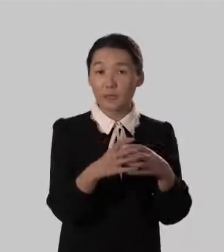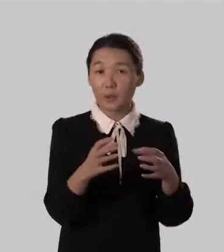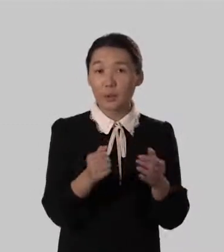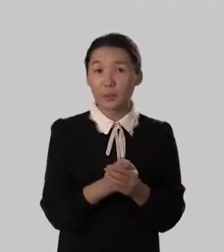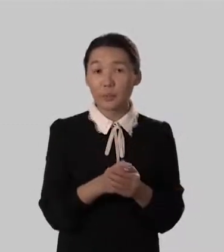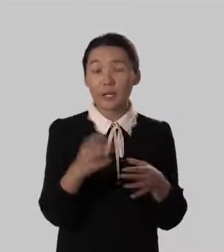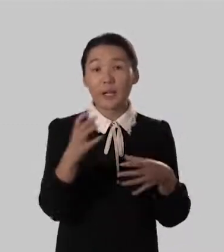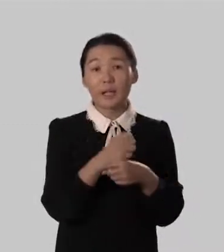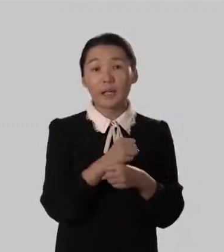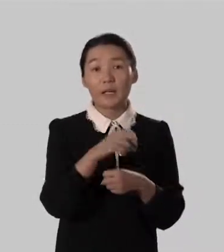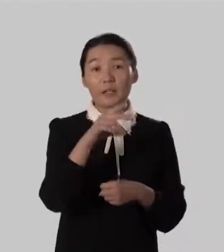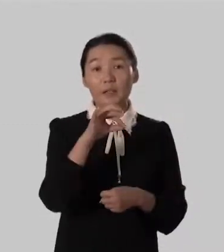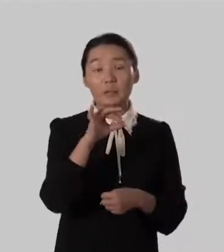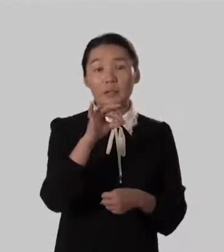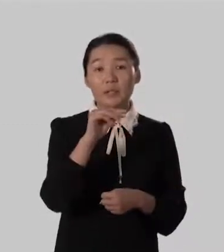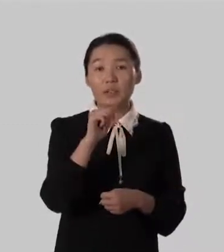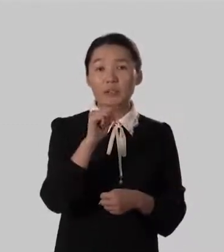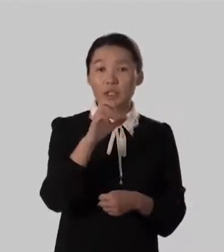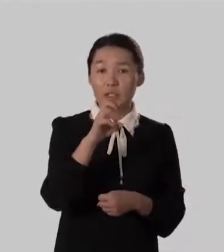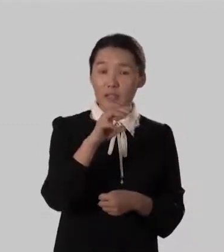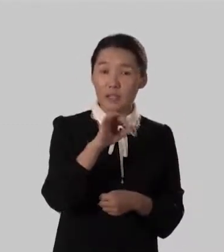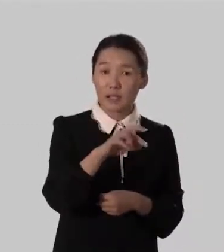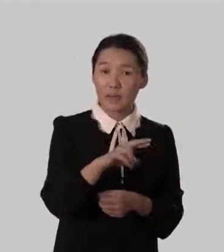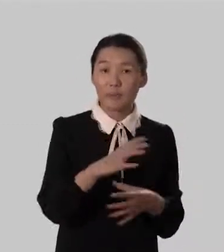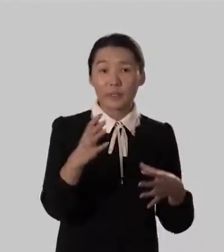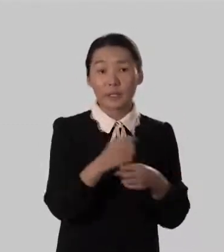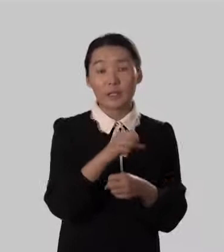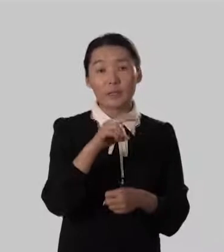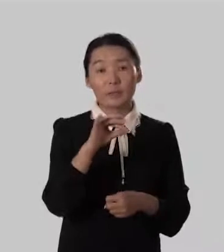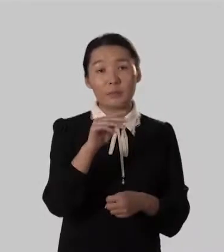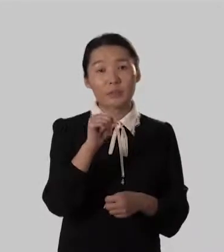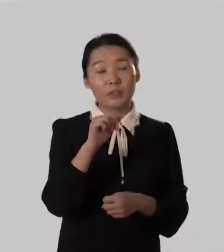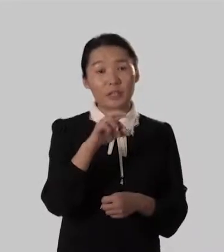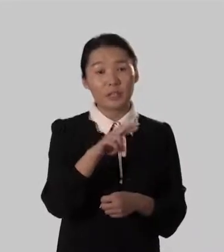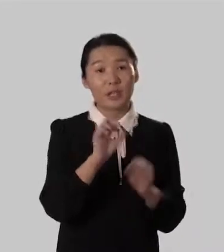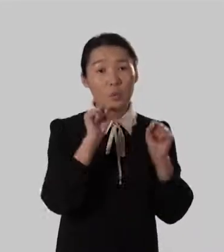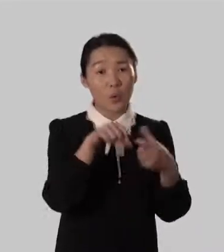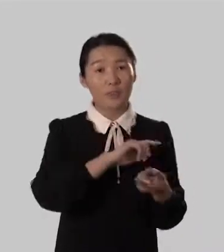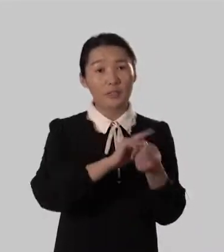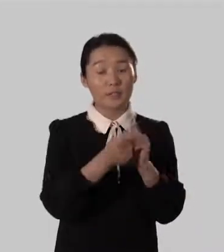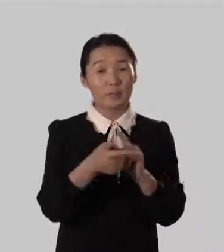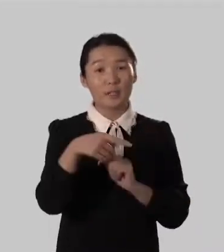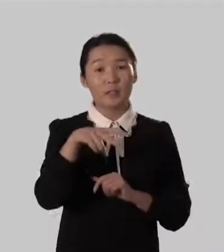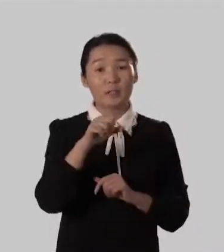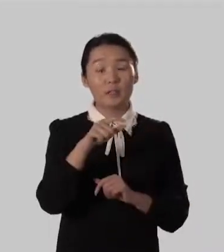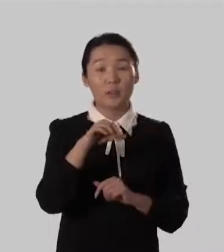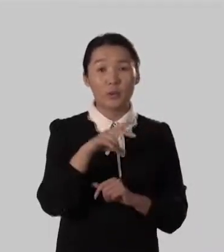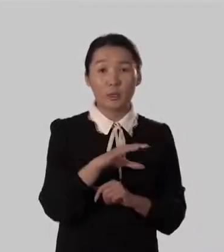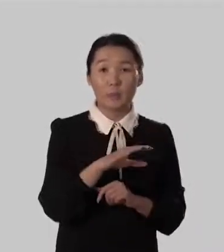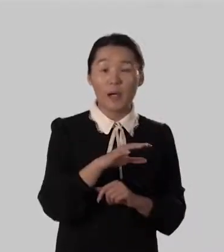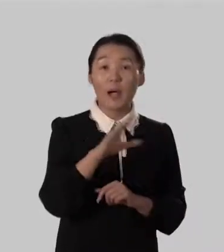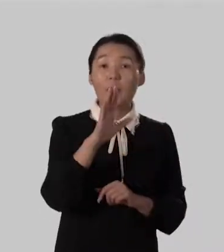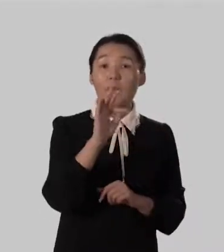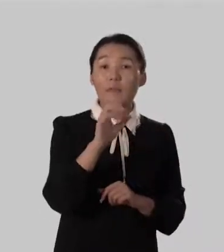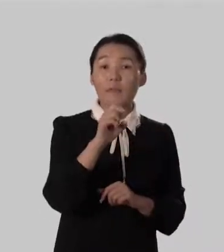второй группе краткие причастия краткое причастие можно заменить глаголом